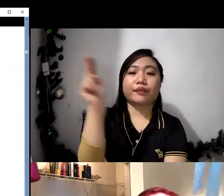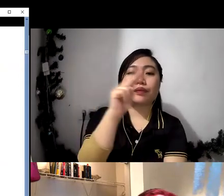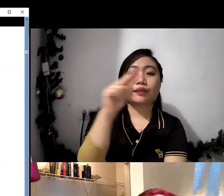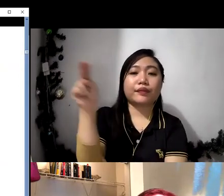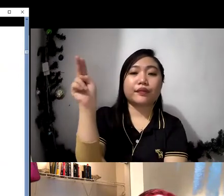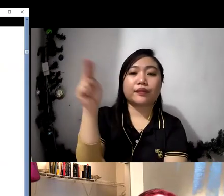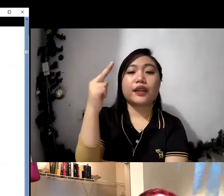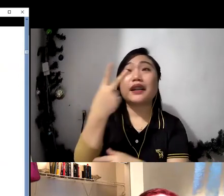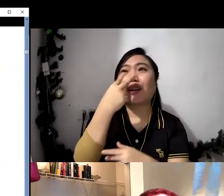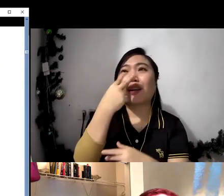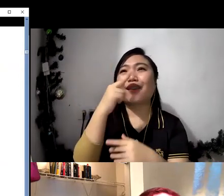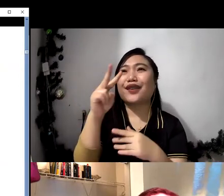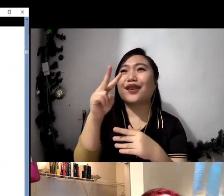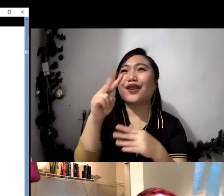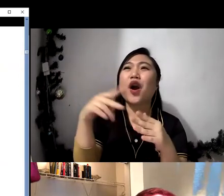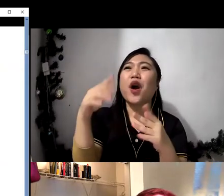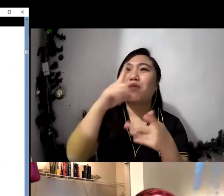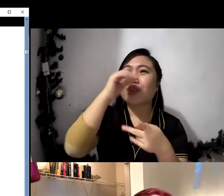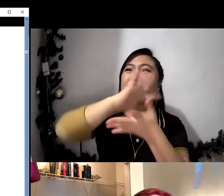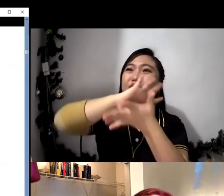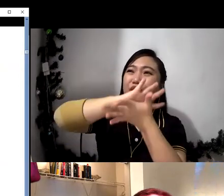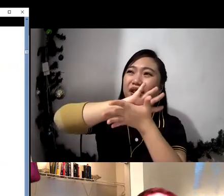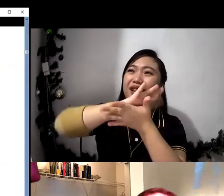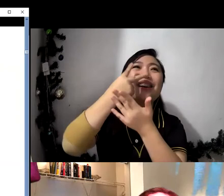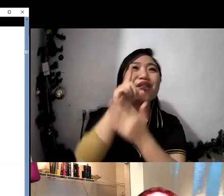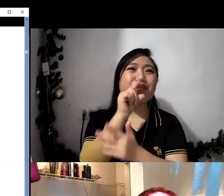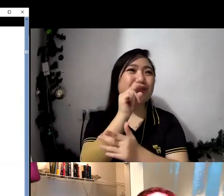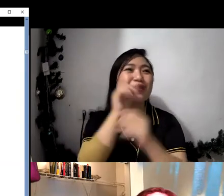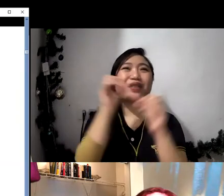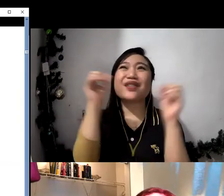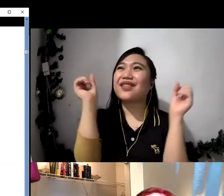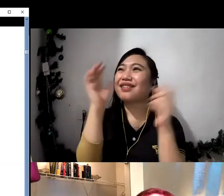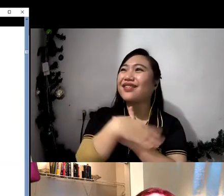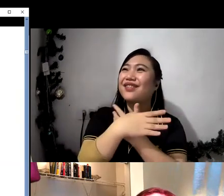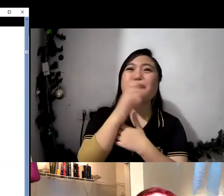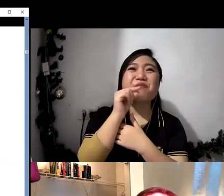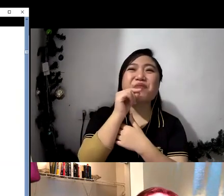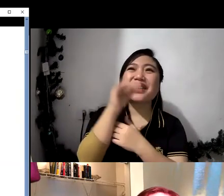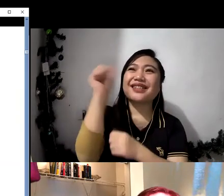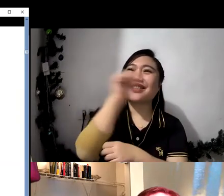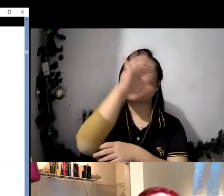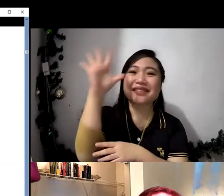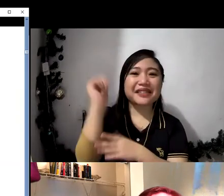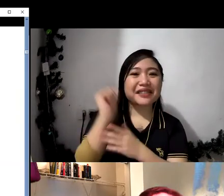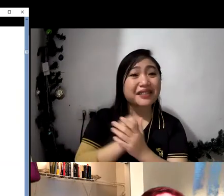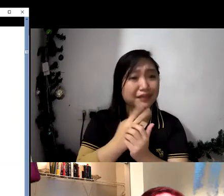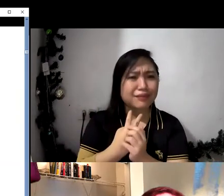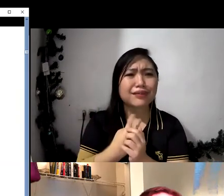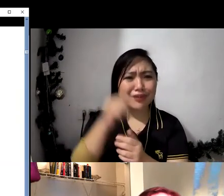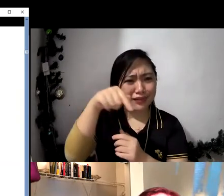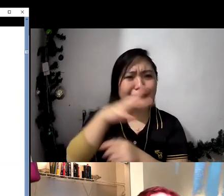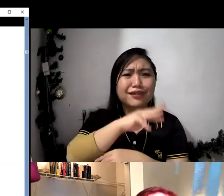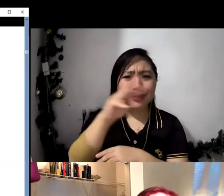mundo, mas bumabalik na yung mga ibon dito sa Maynila, no. So again, no, yung importansya